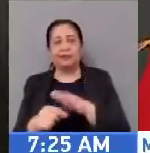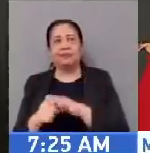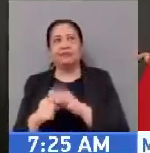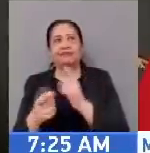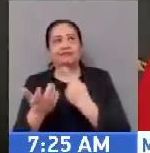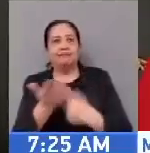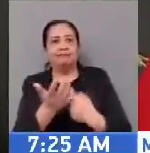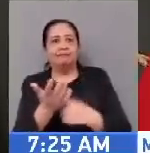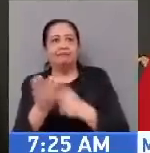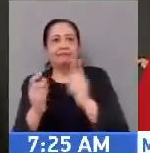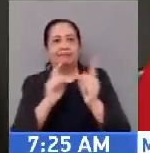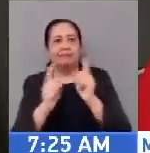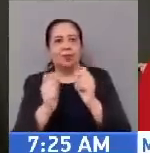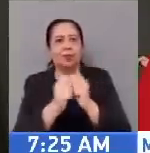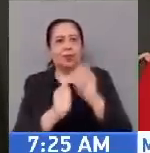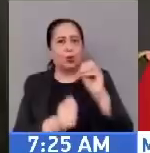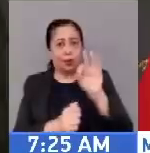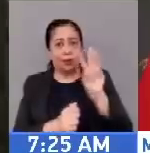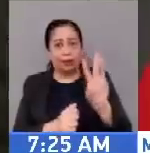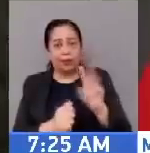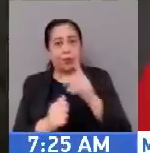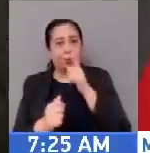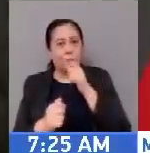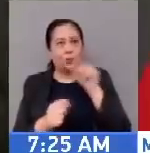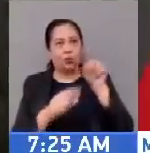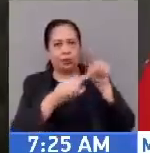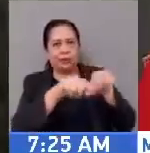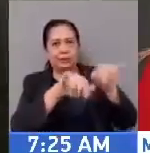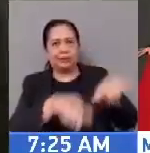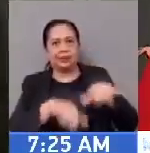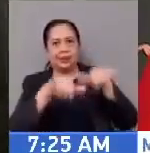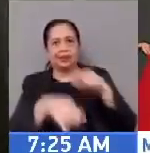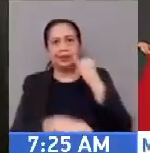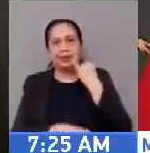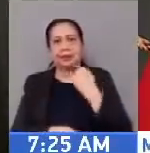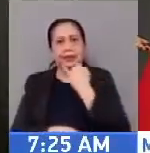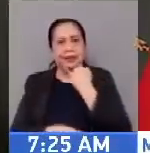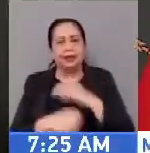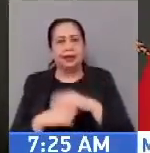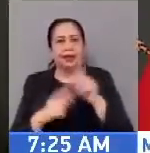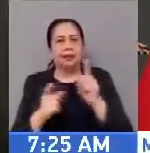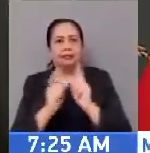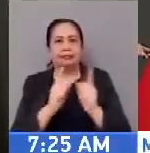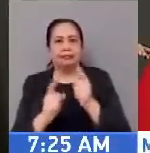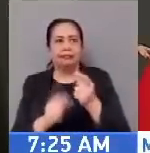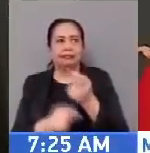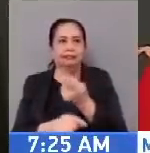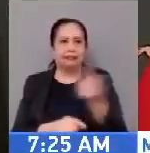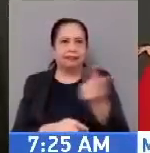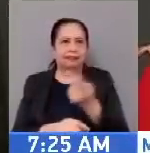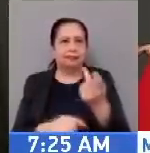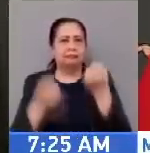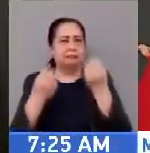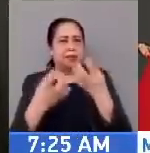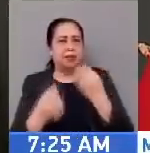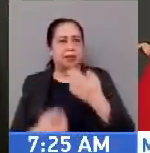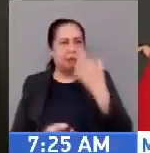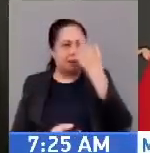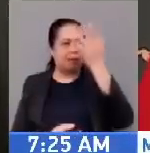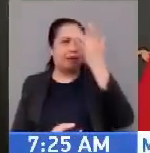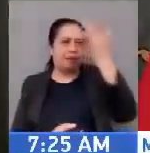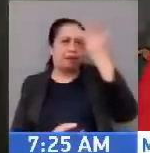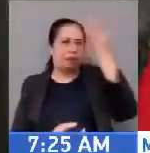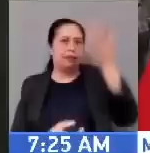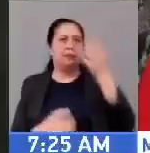an OFW who is based in Israel at doon sa pag-uusap nila maraming mga realizations, maraming mga lessons, and